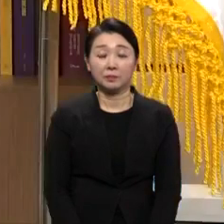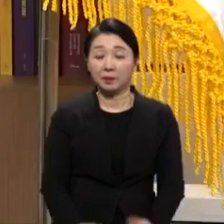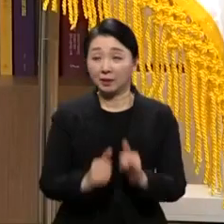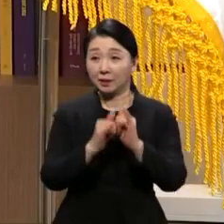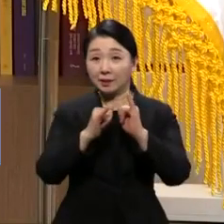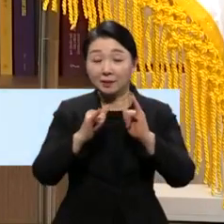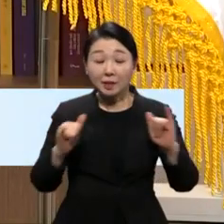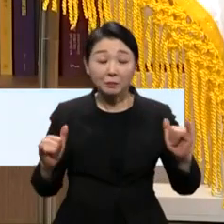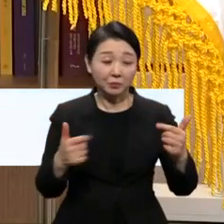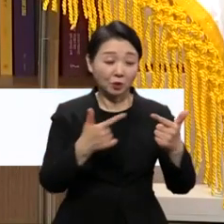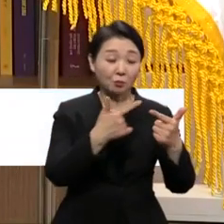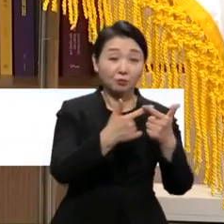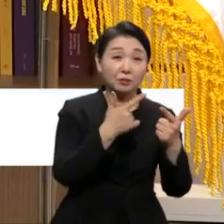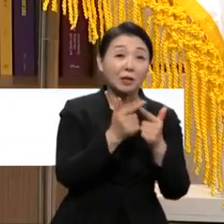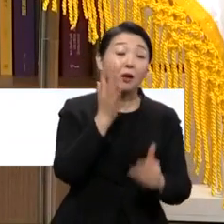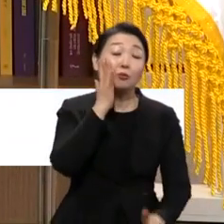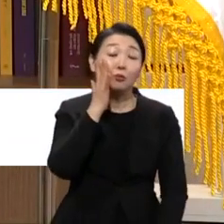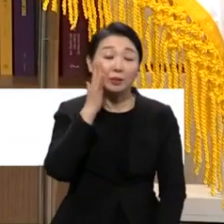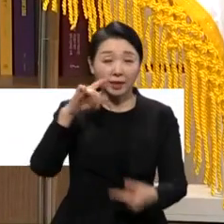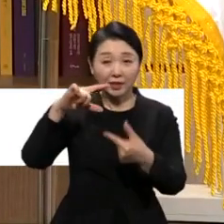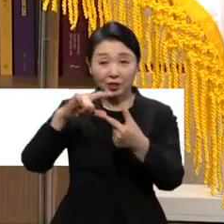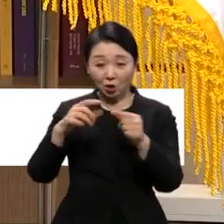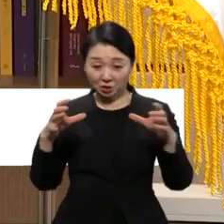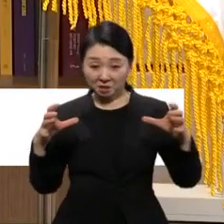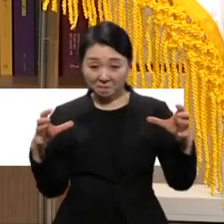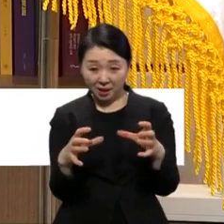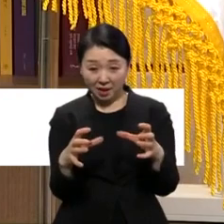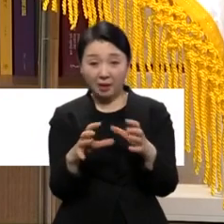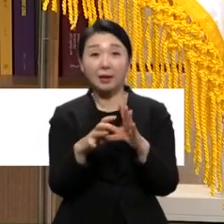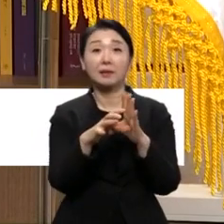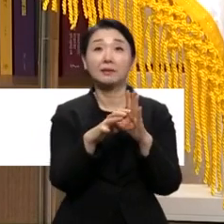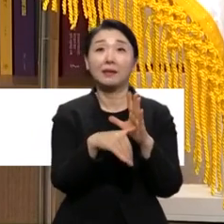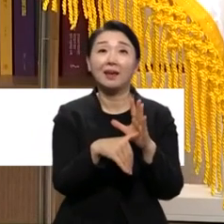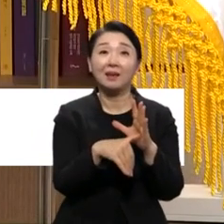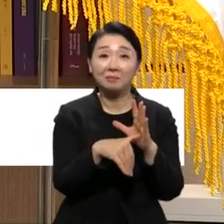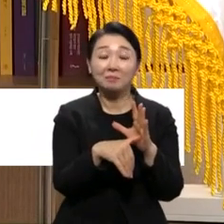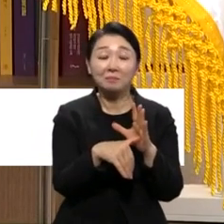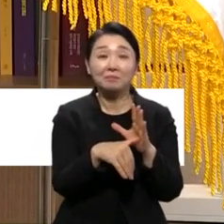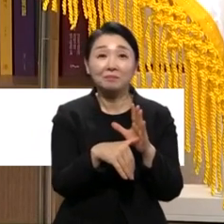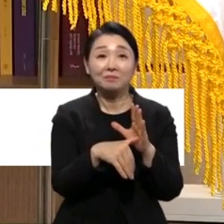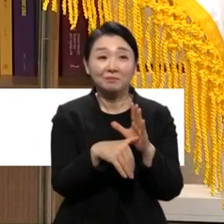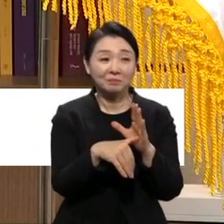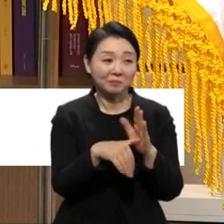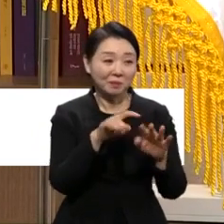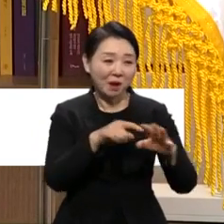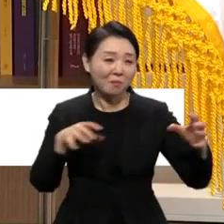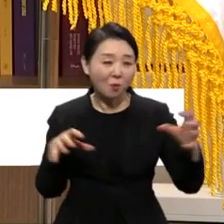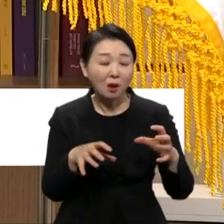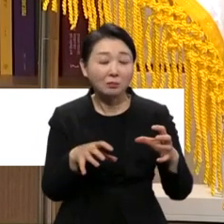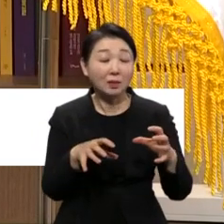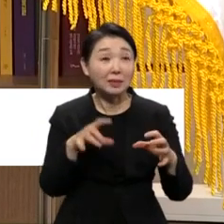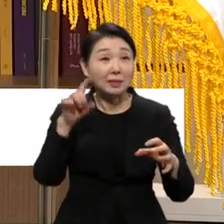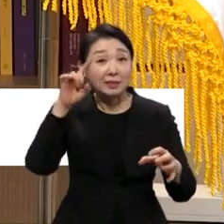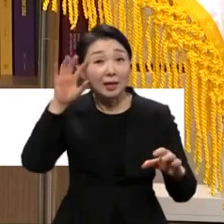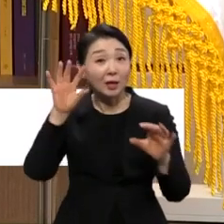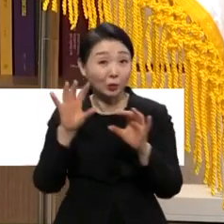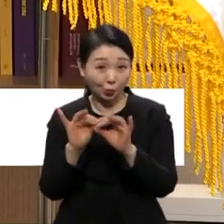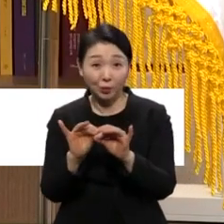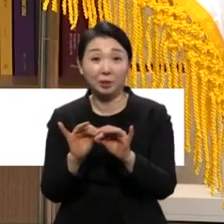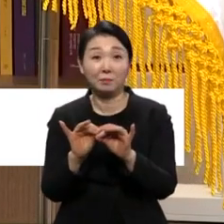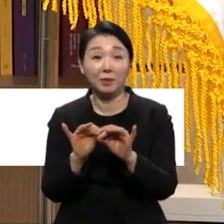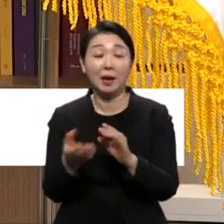주민들도 부울경이나 남부권이 더욱더 긴밀히 협력해야 된다는 데 대해서는 이견이 없습니다.